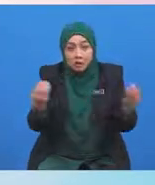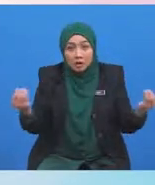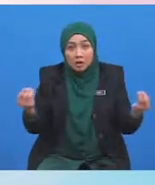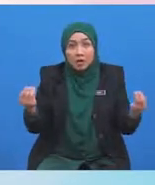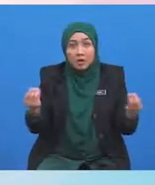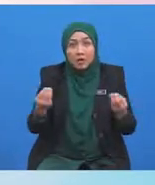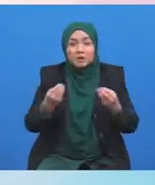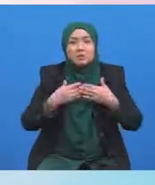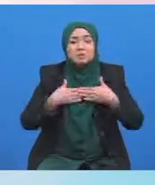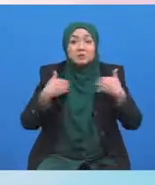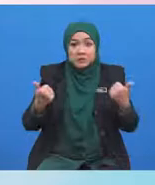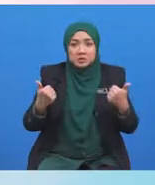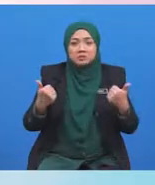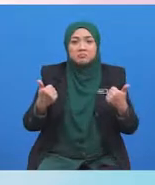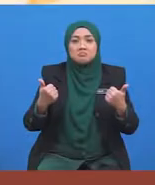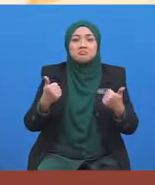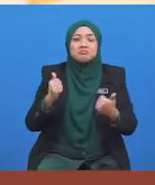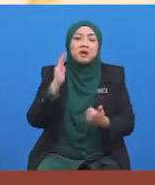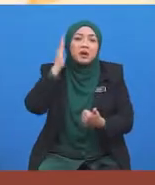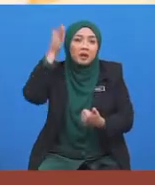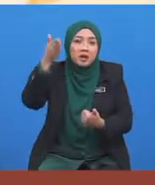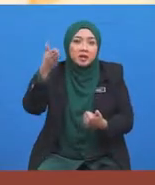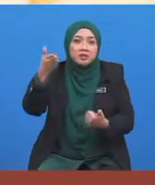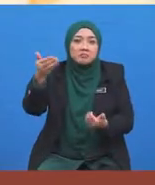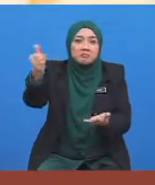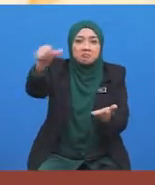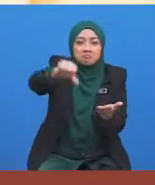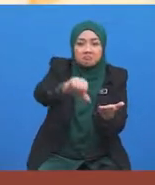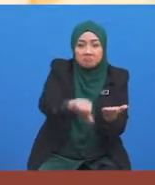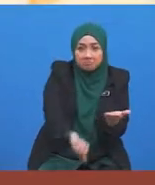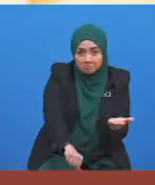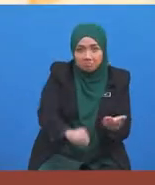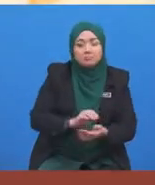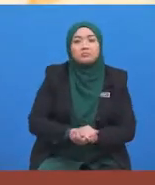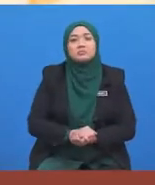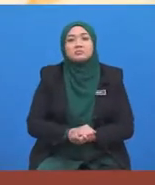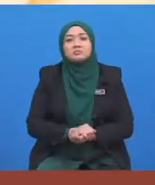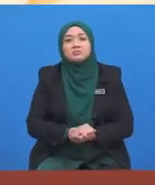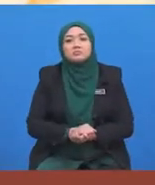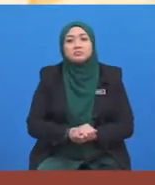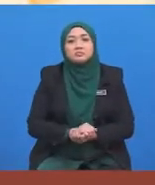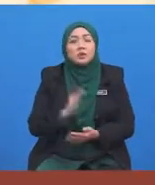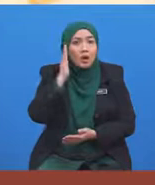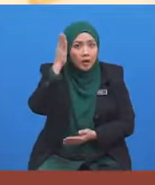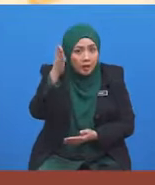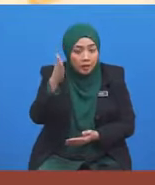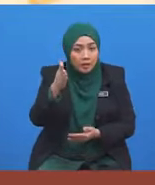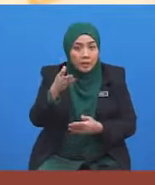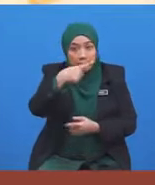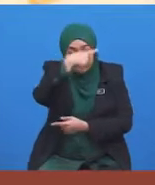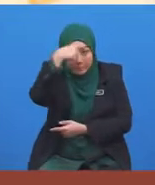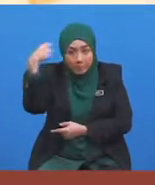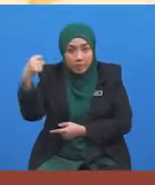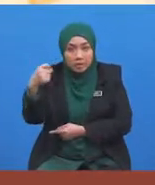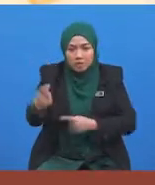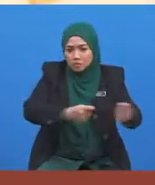proses kakisan, larian air permukaan dan resapan air hujan oleh tanah akan menyebabkan struktur tanah